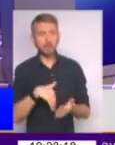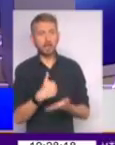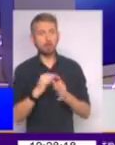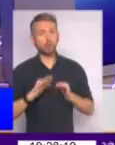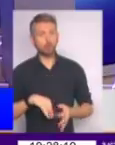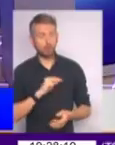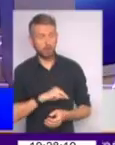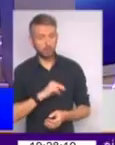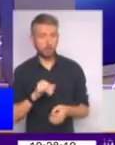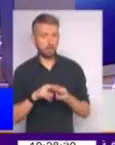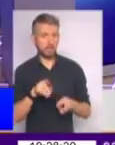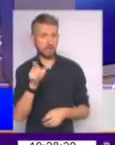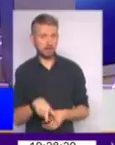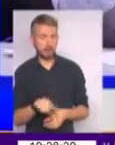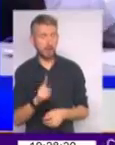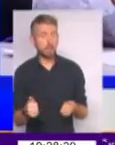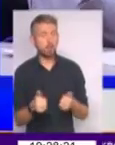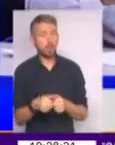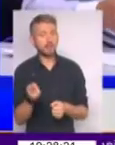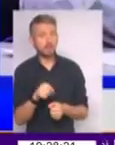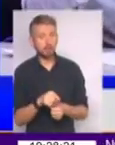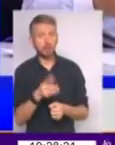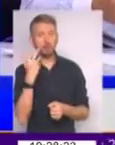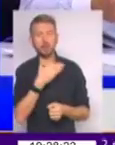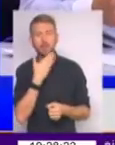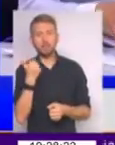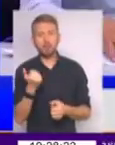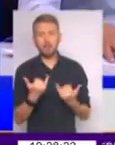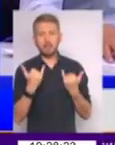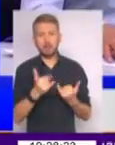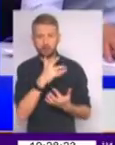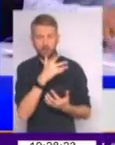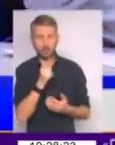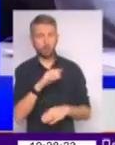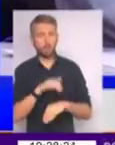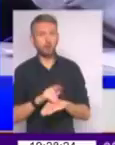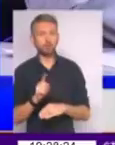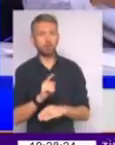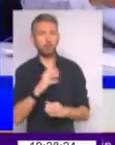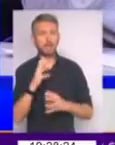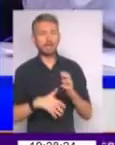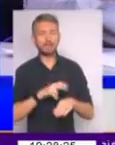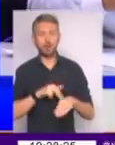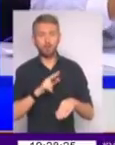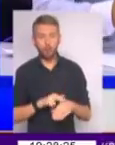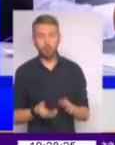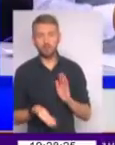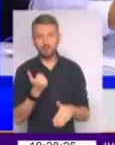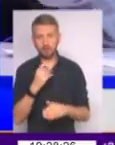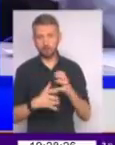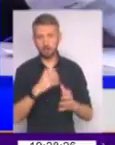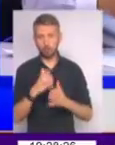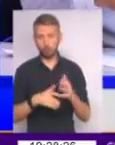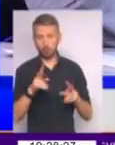працює і Мін'юст. Але поряд з тим, при відсутності на даний час того факту, що Інтерпол її зняв із міжнародного розшуку,